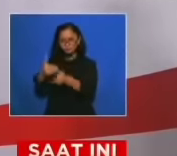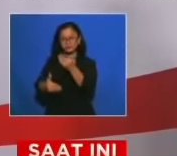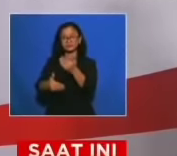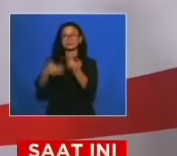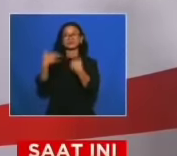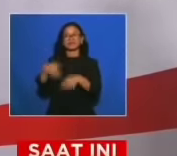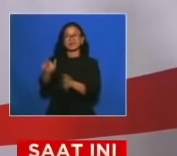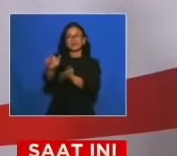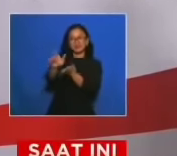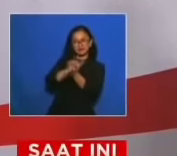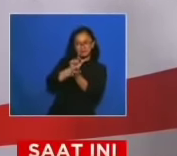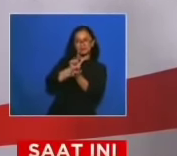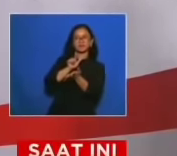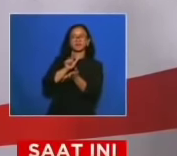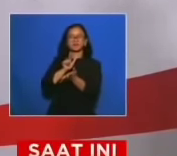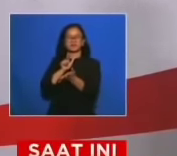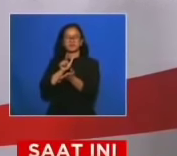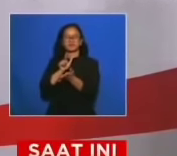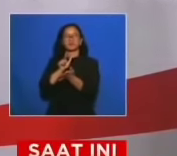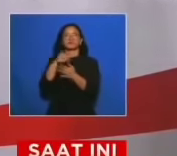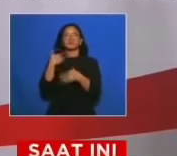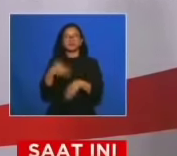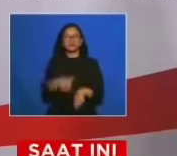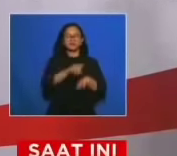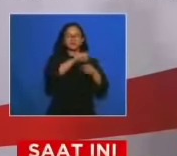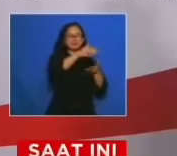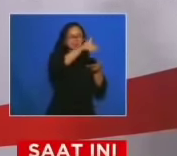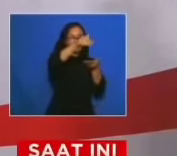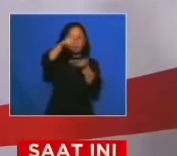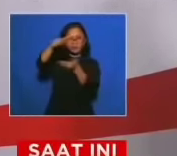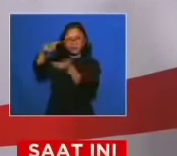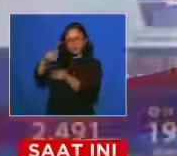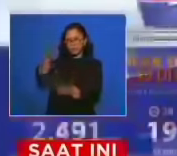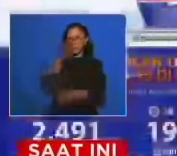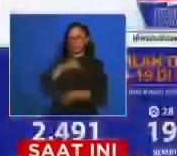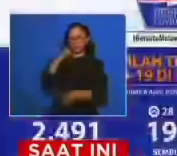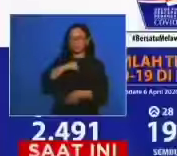terima pada pencatatan hari ini.